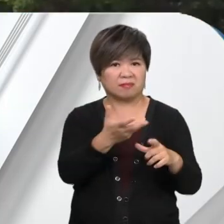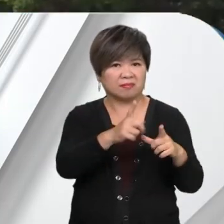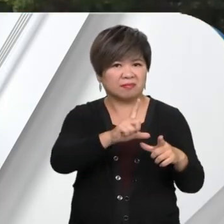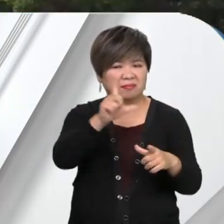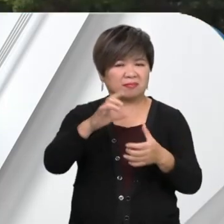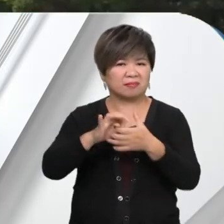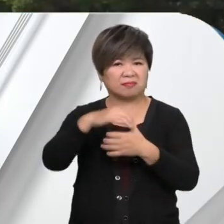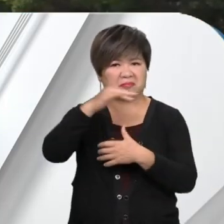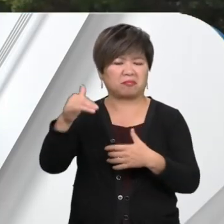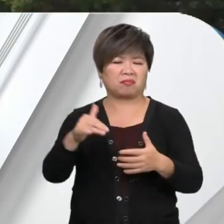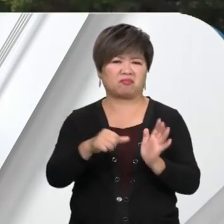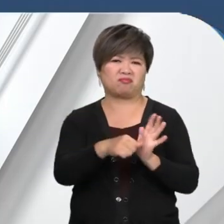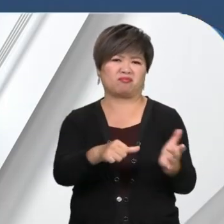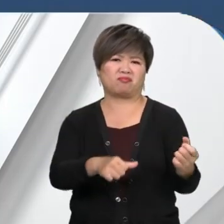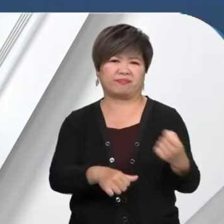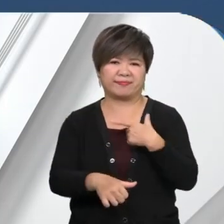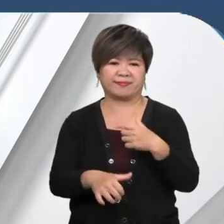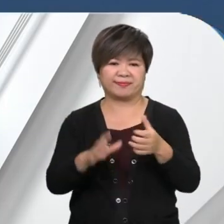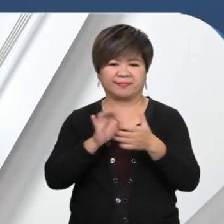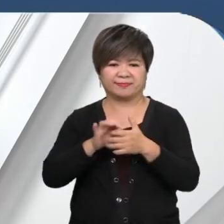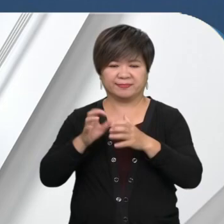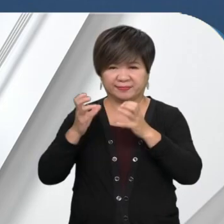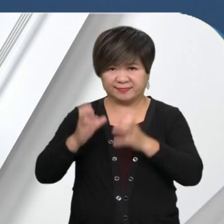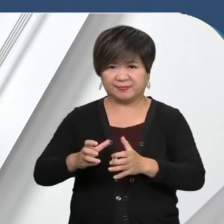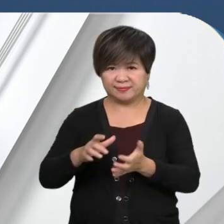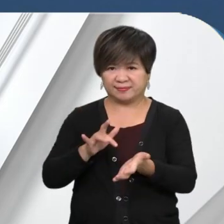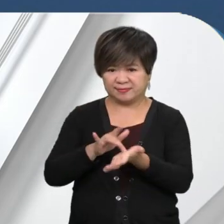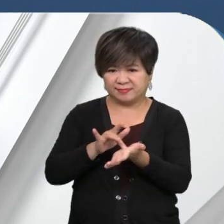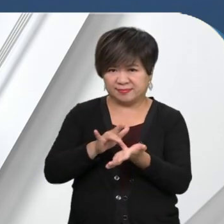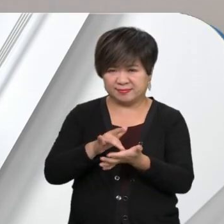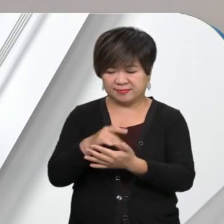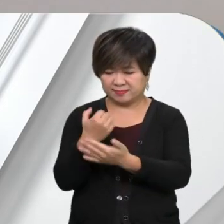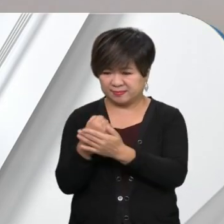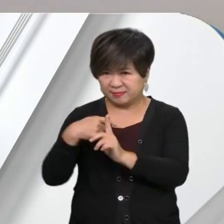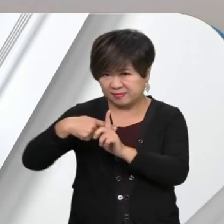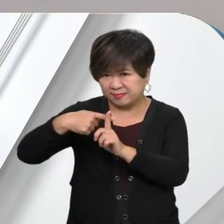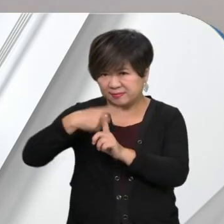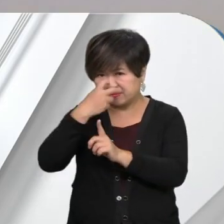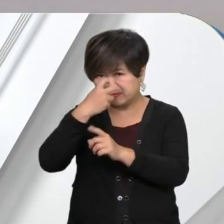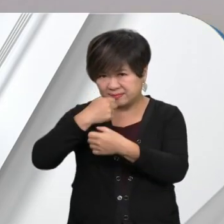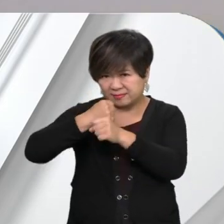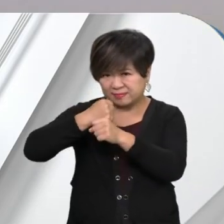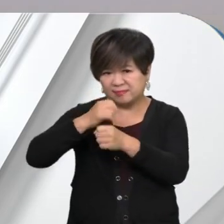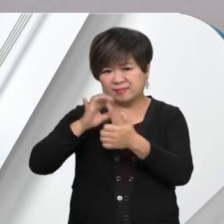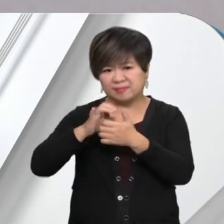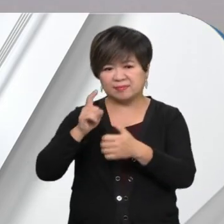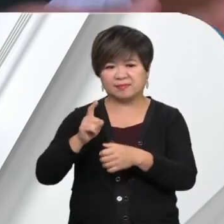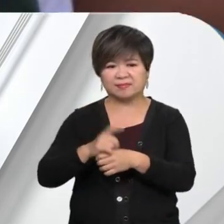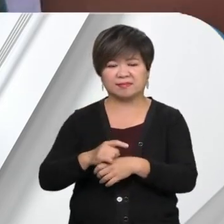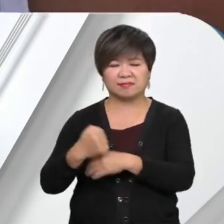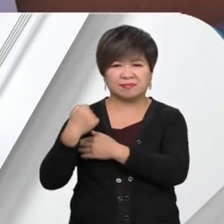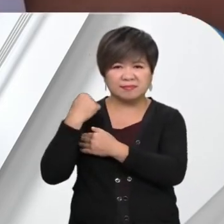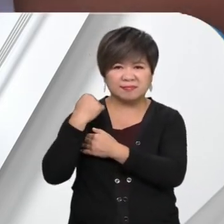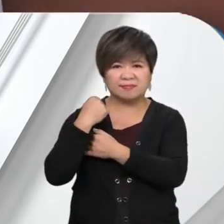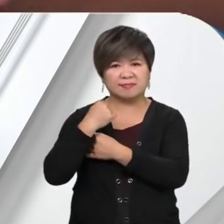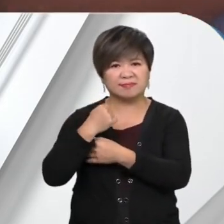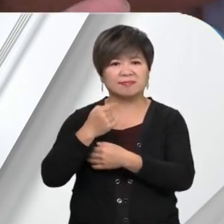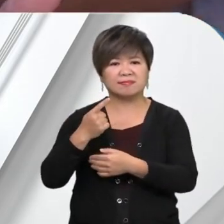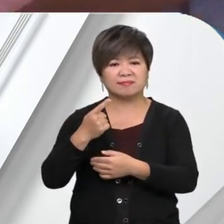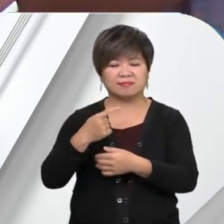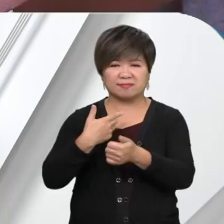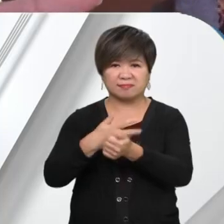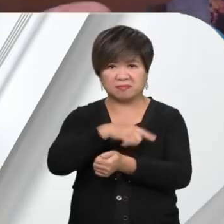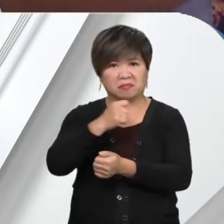很有名，一下陆业乡公所也成立农药残留检验站，沙漠用检测天然的方式，最后本